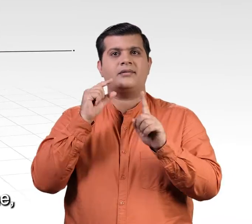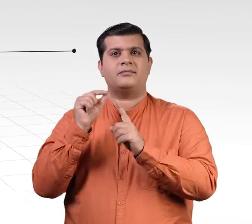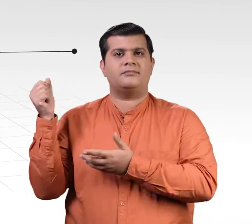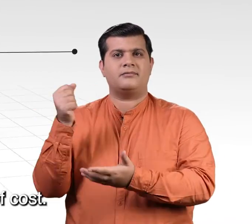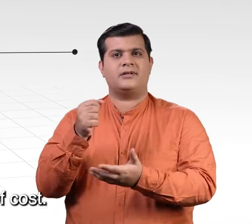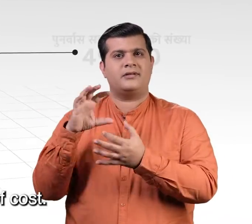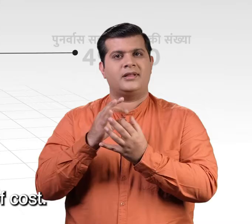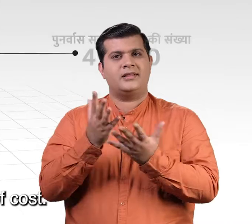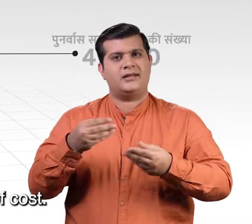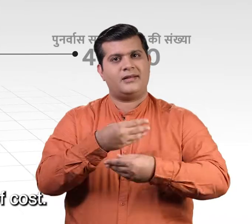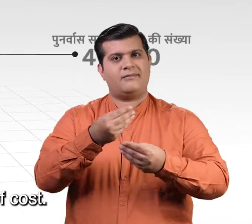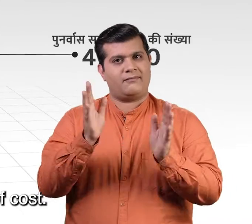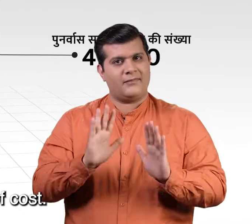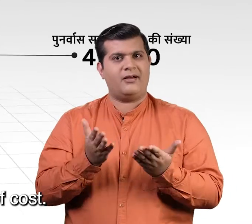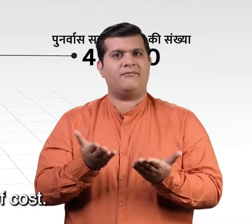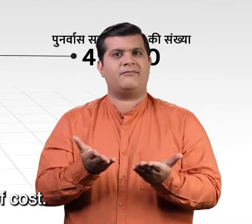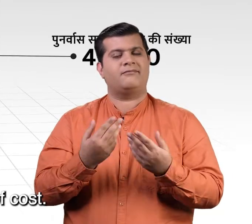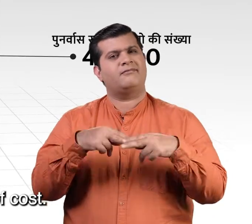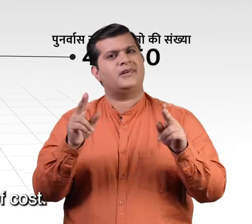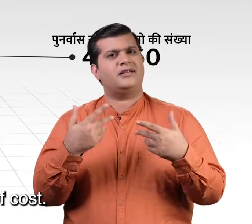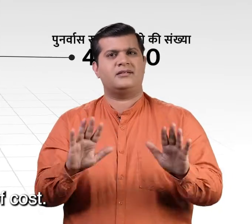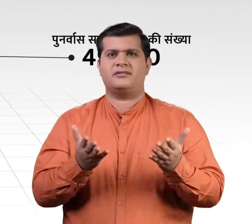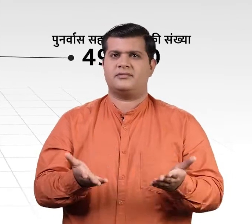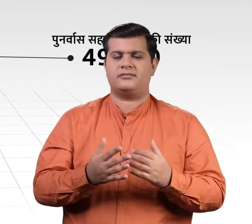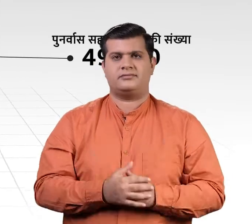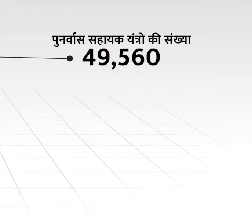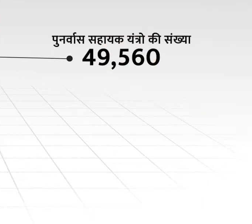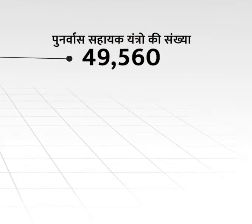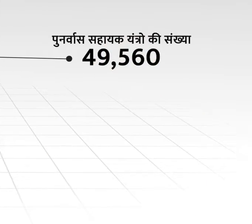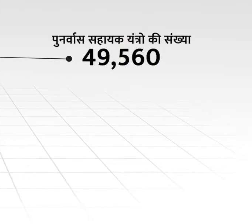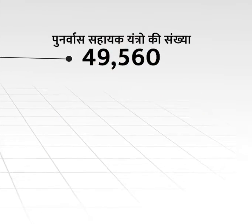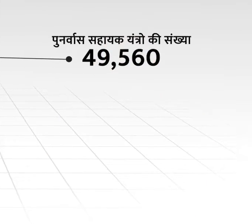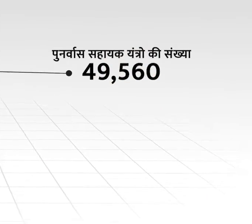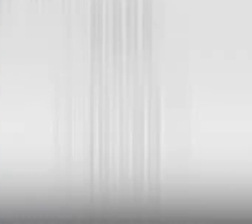योजना के तहत सहायक यंत्र एवं उपकरण मुफ्त दिए जाते हैं।